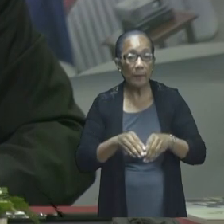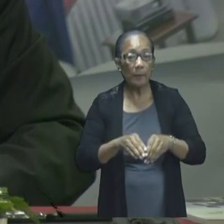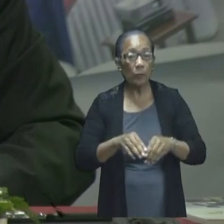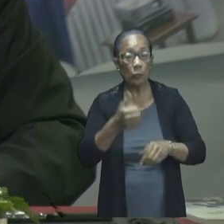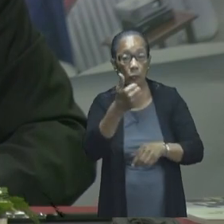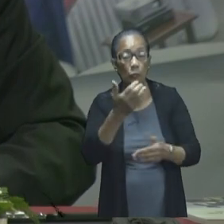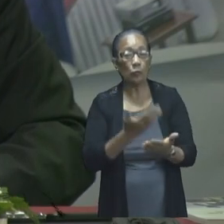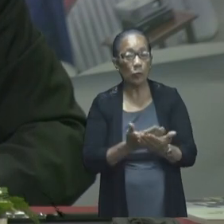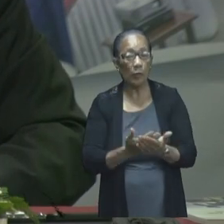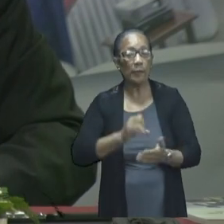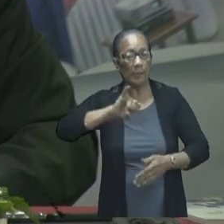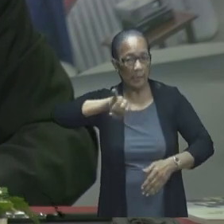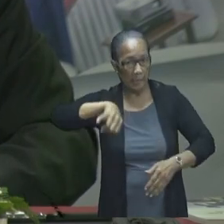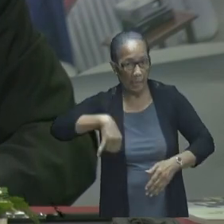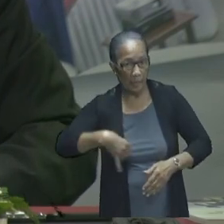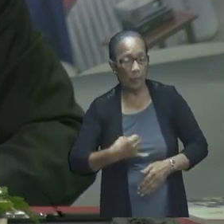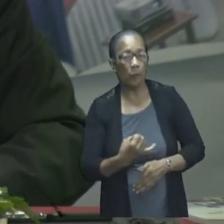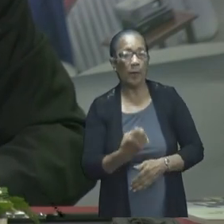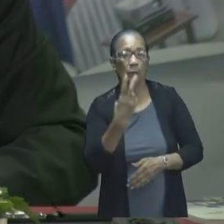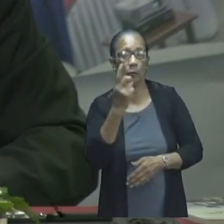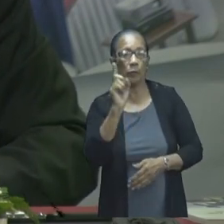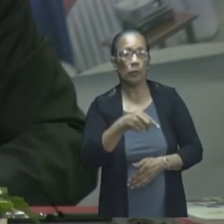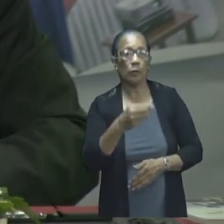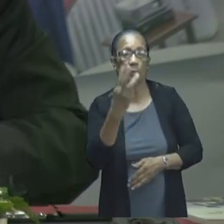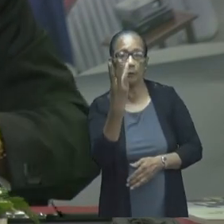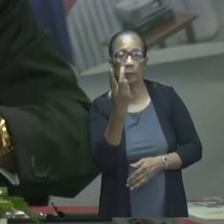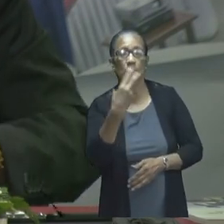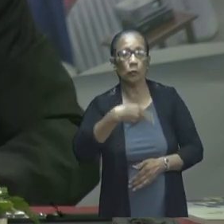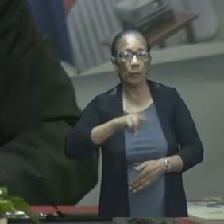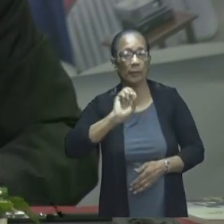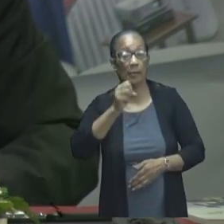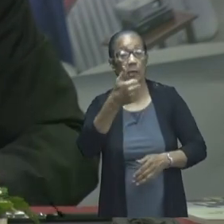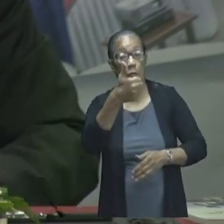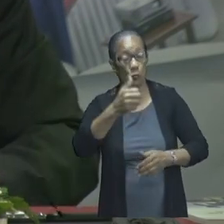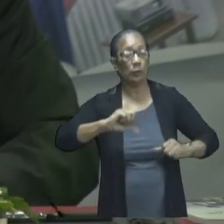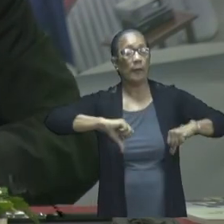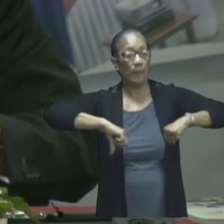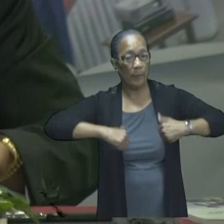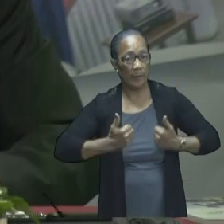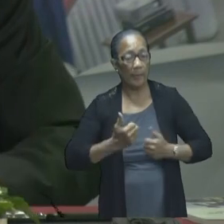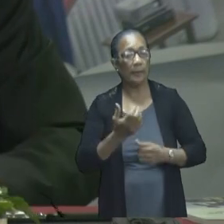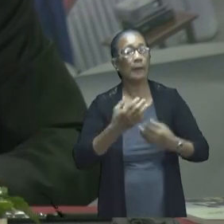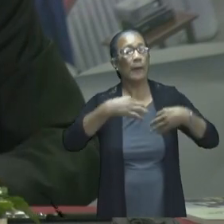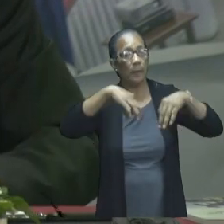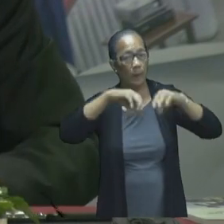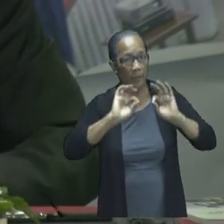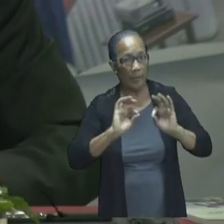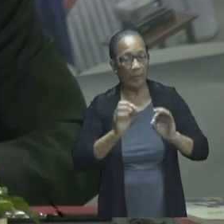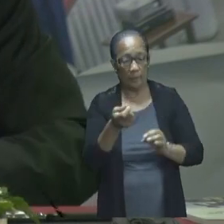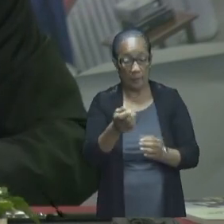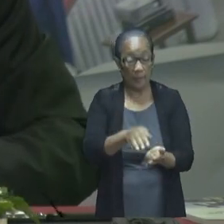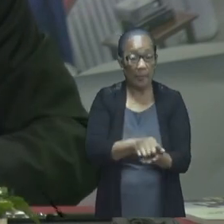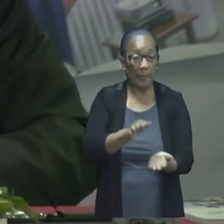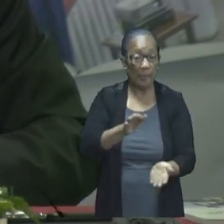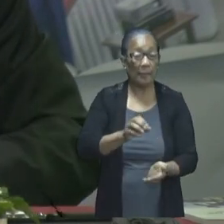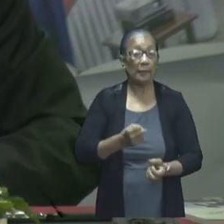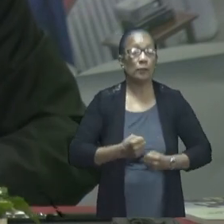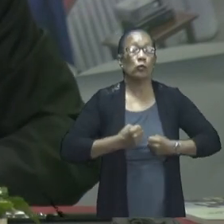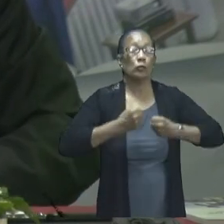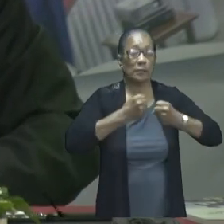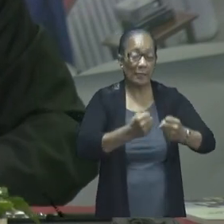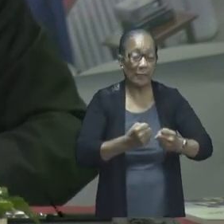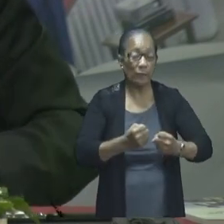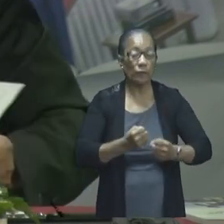kunnen starten met begon in 2003 en twee naar mijn betere beroering van beter beleid te kunnen uit voor dat monster even laten we dat